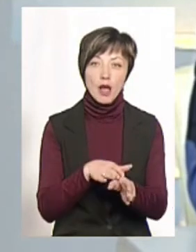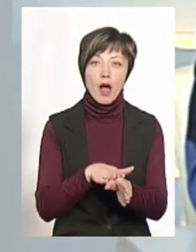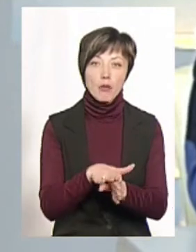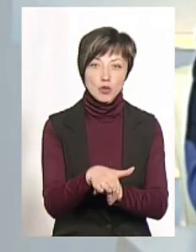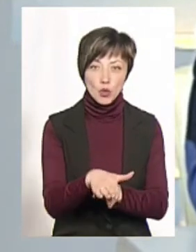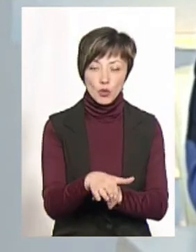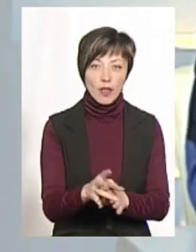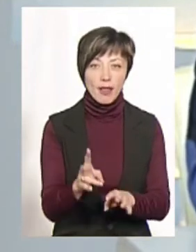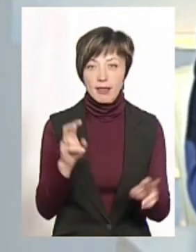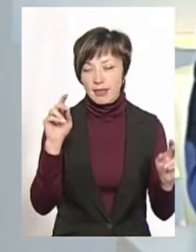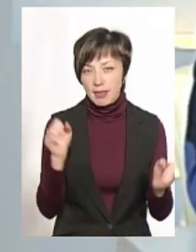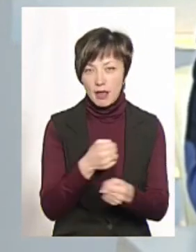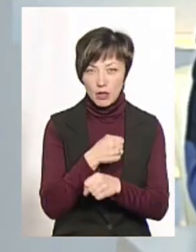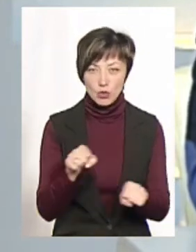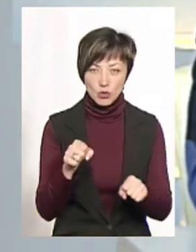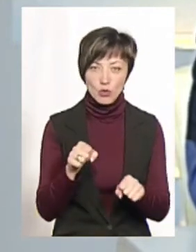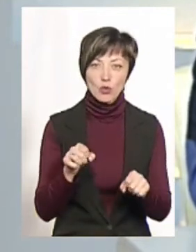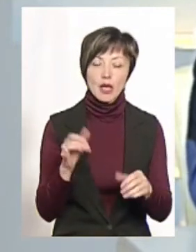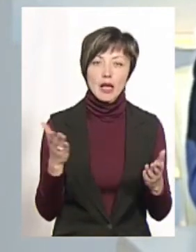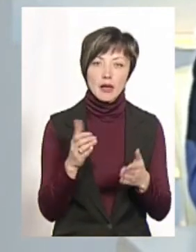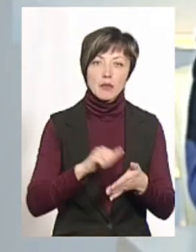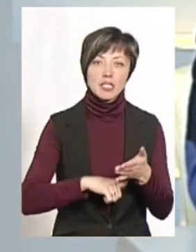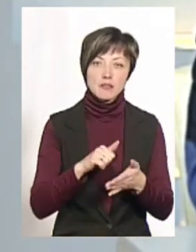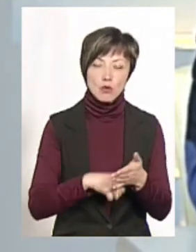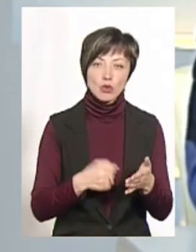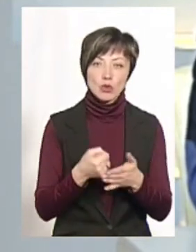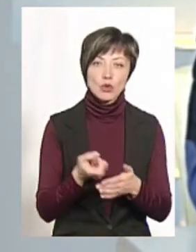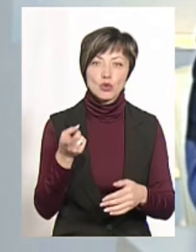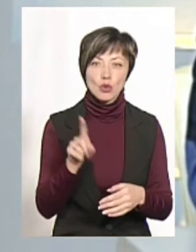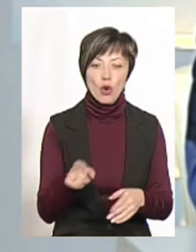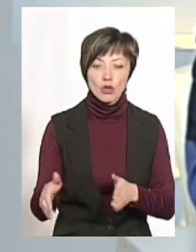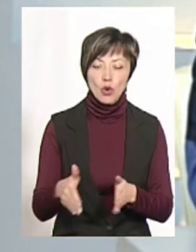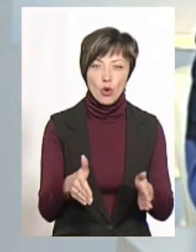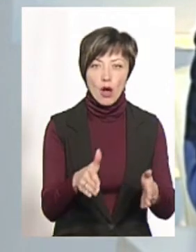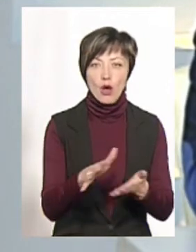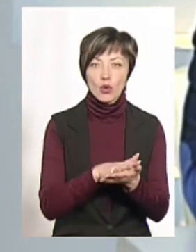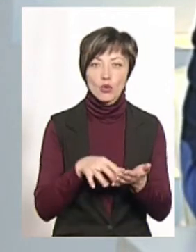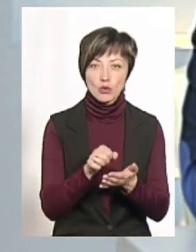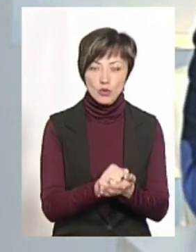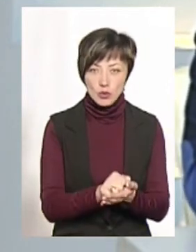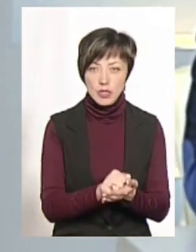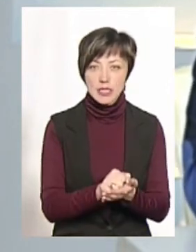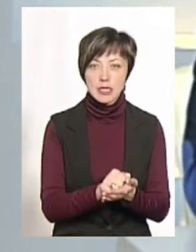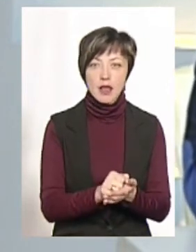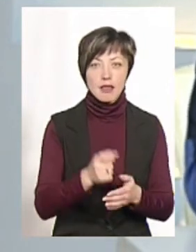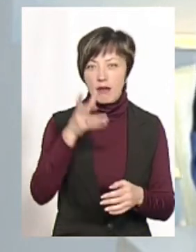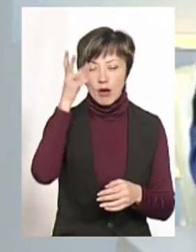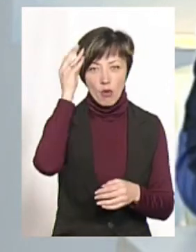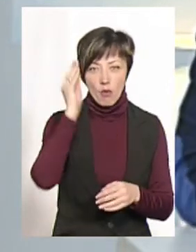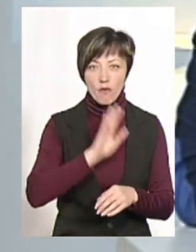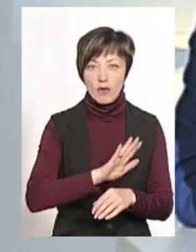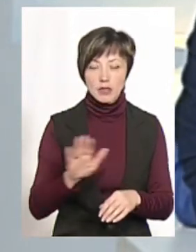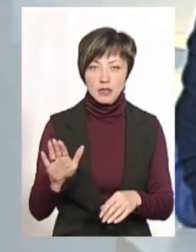абсолютно недолугий, який призводить до того, що дорога руйнується, водовідведення немає, не